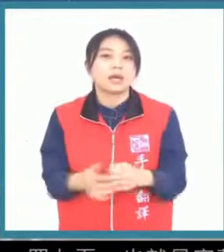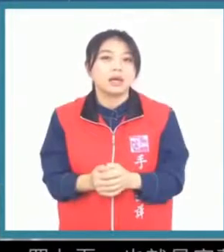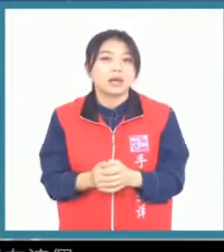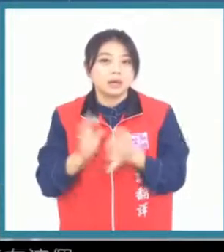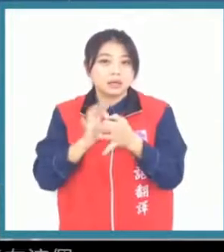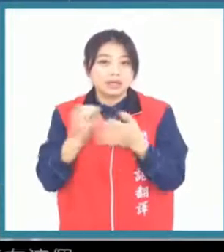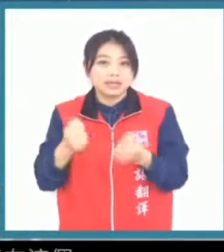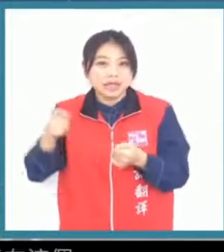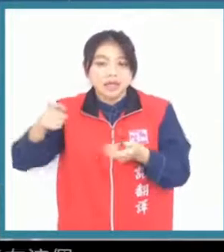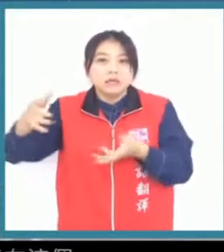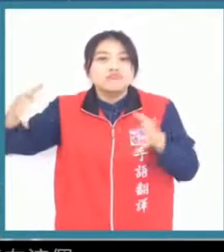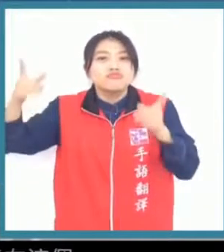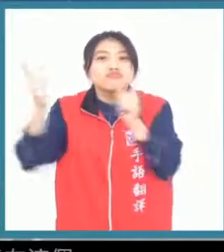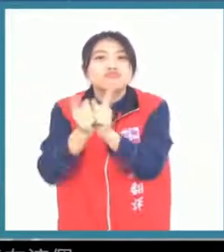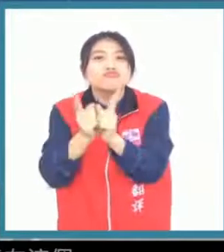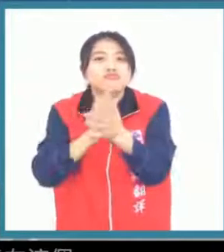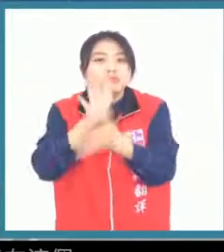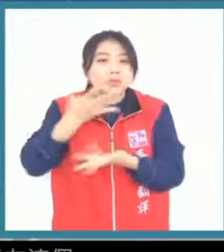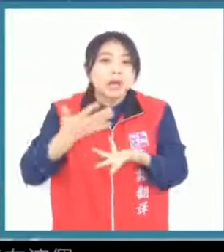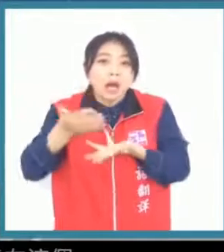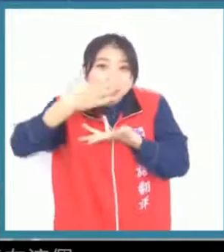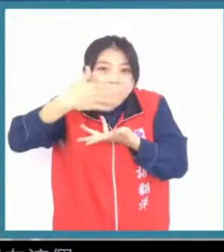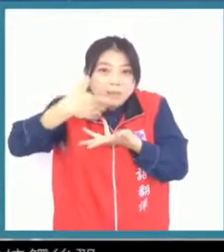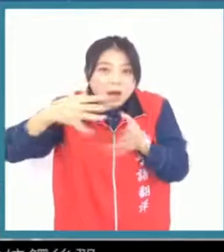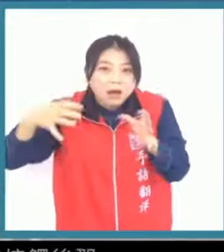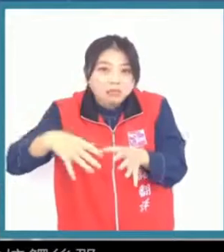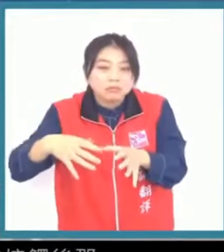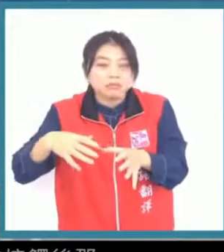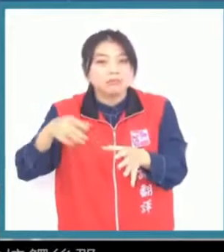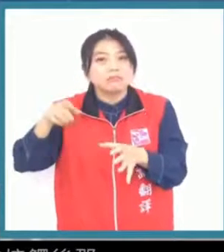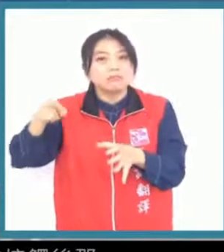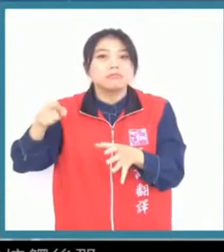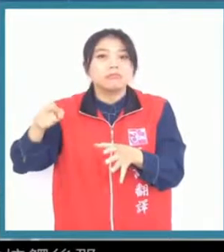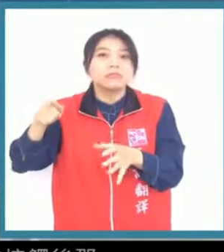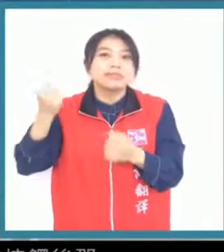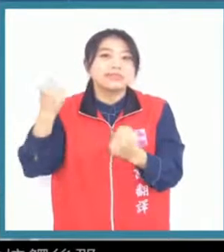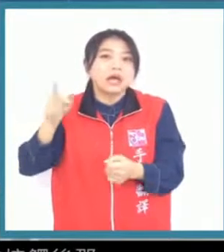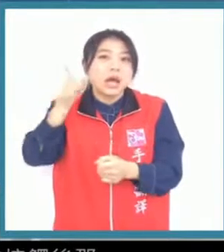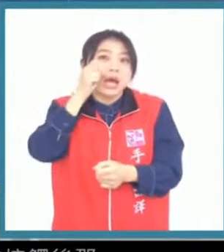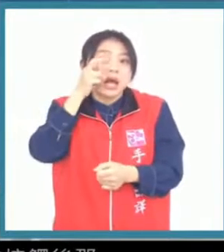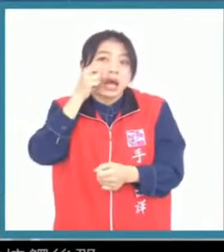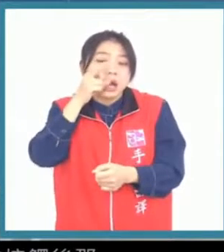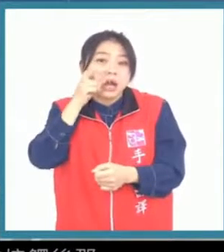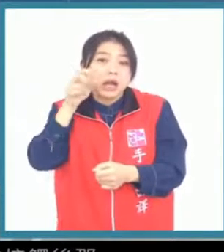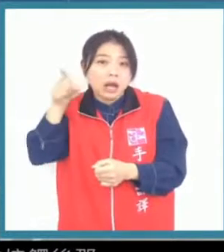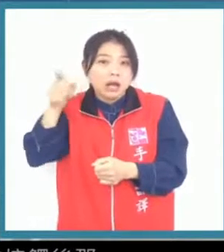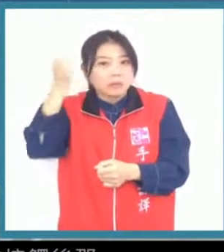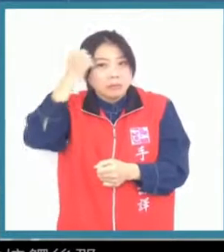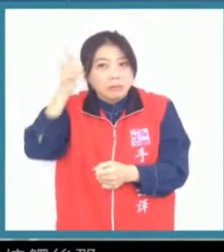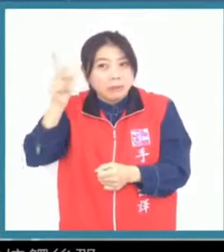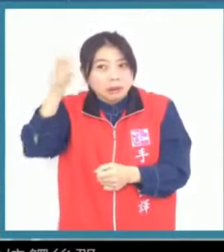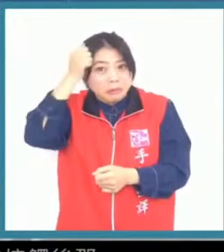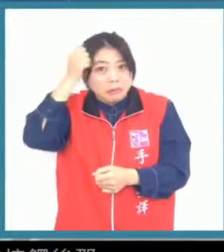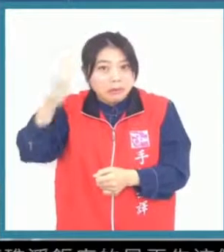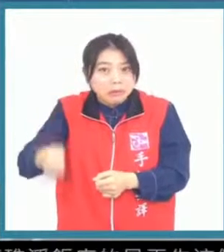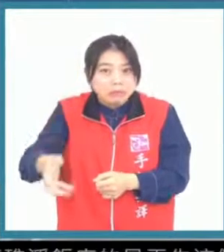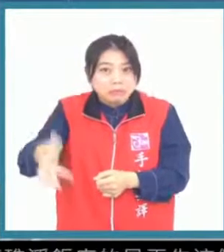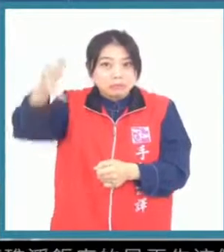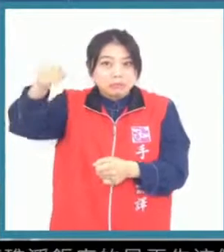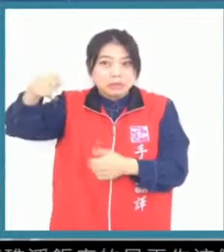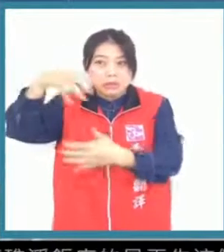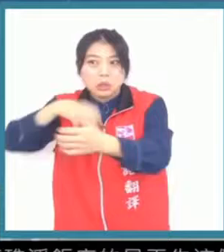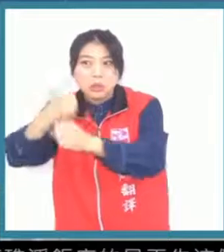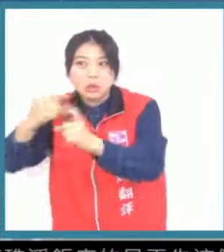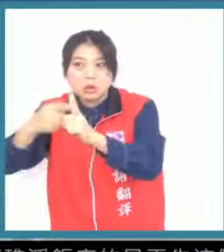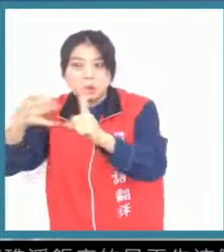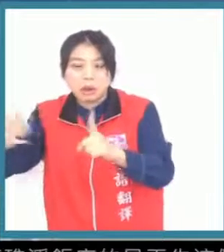餐叙接触后，那宜兰礁溪饭店的员工先这个产生症状，然后隔了两天也产